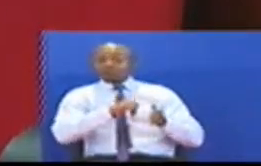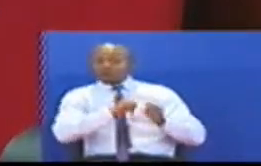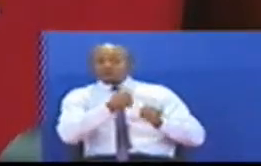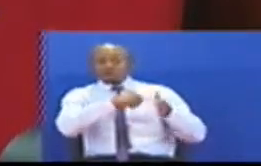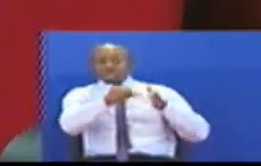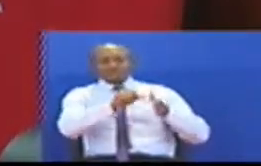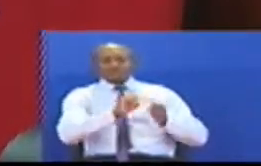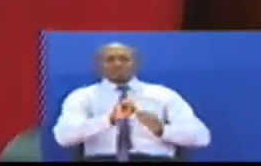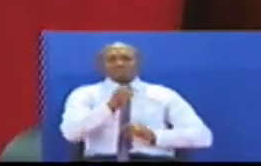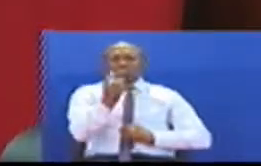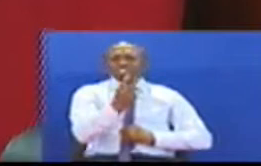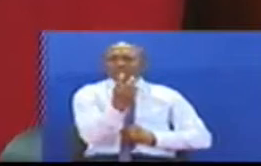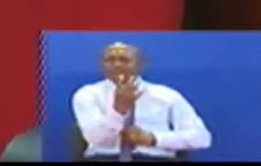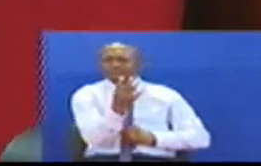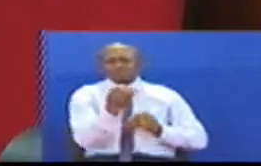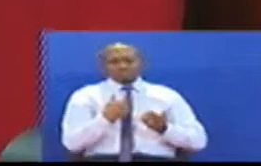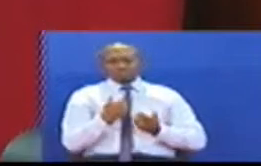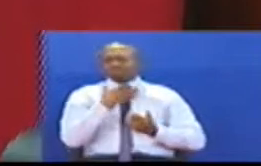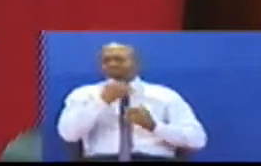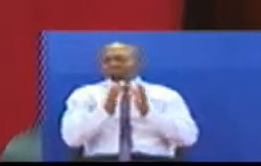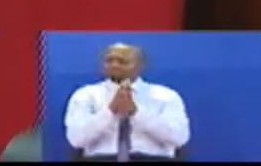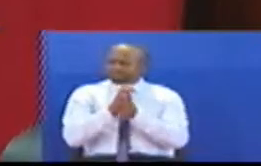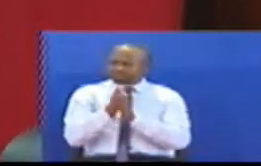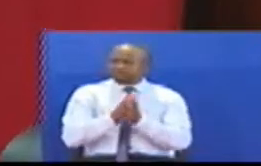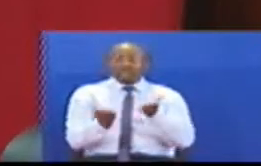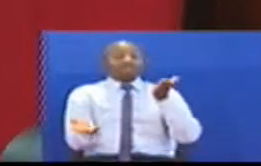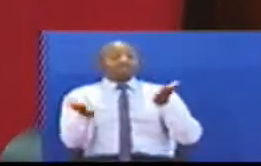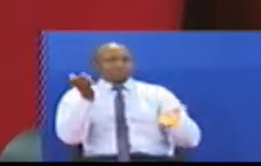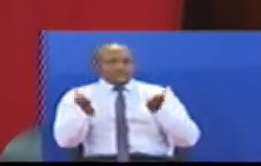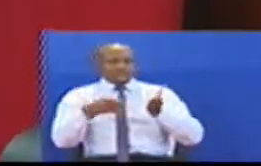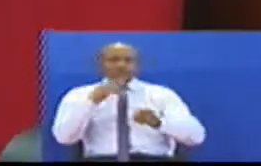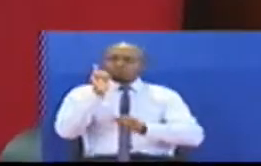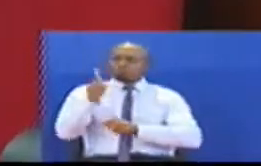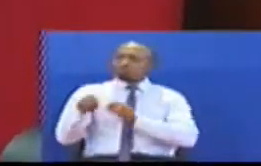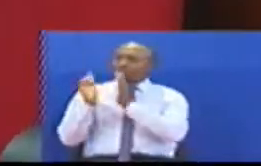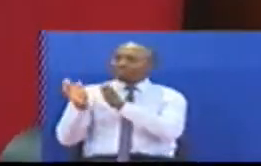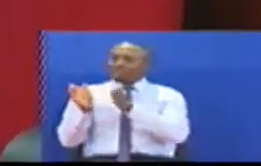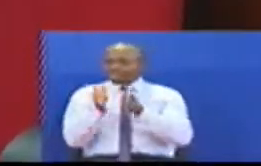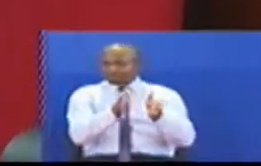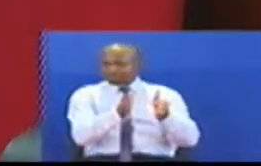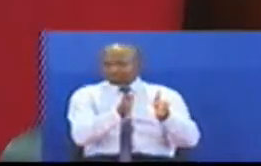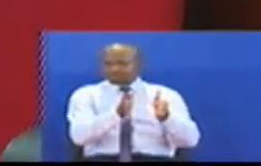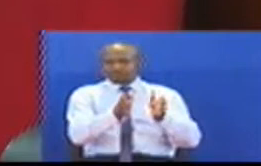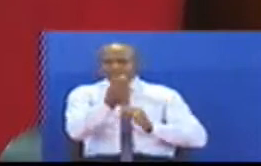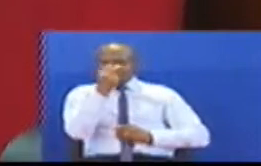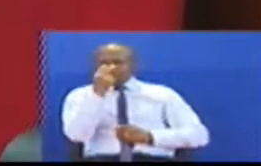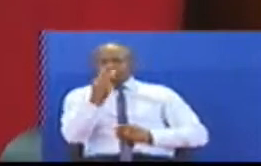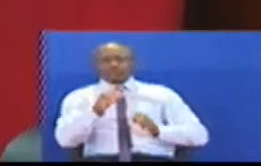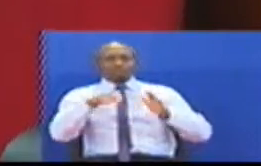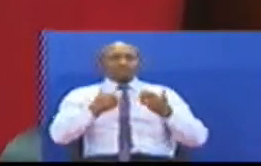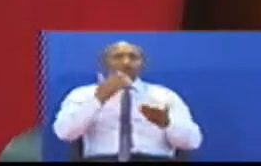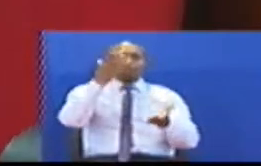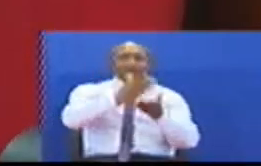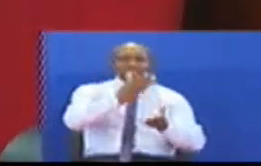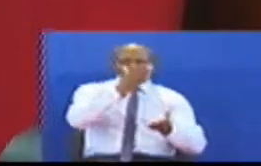milioni 24. Kwa hiyo nilikuwa natamani labda ungefanyika utaratibu wa kuona au